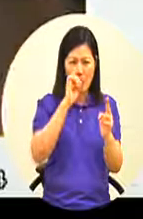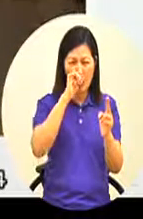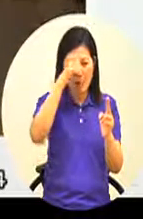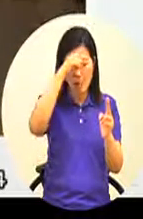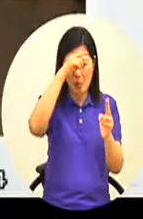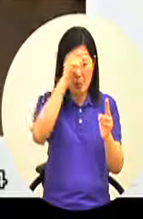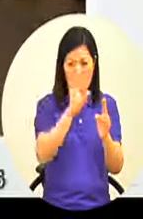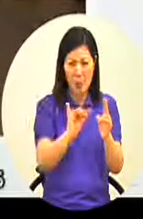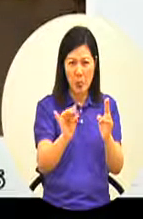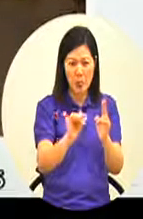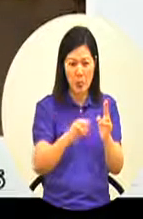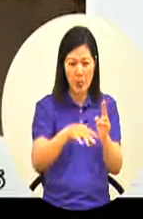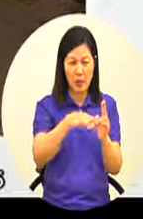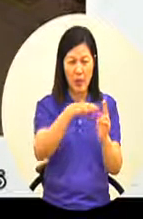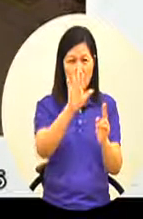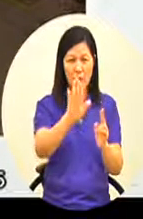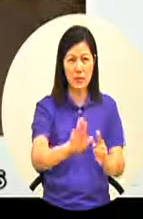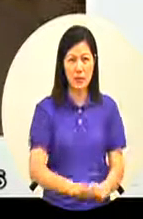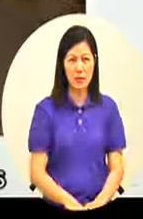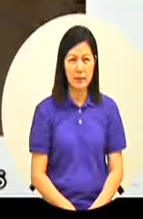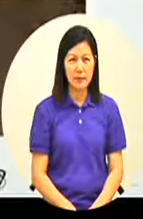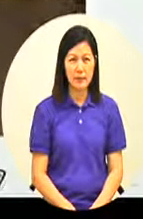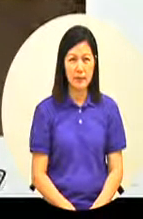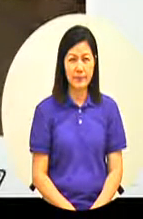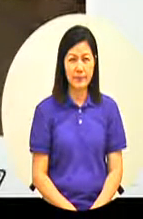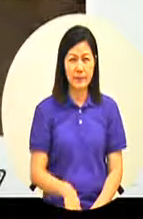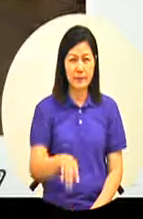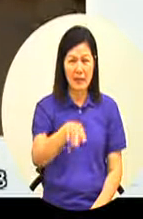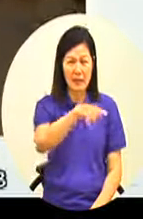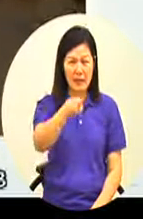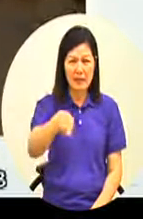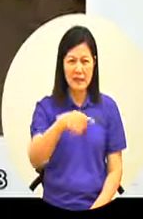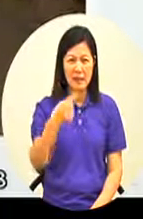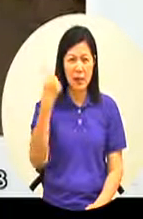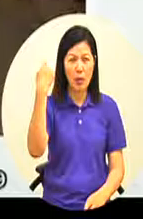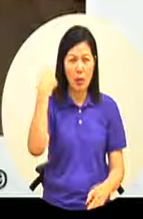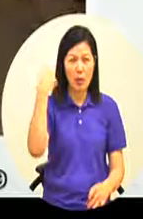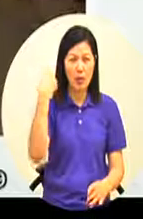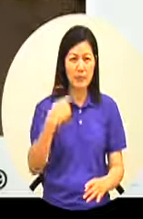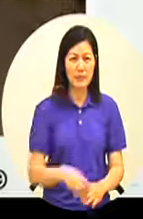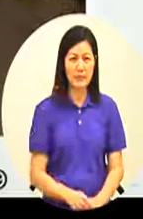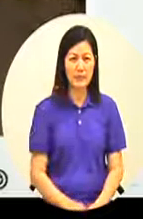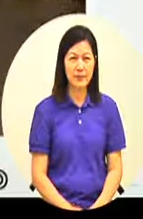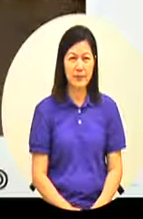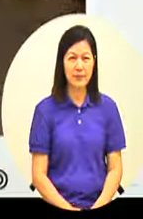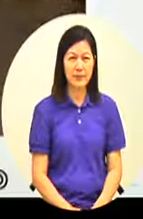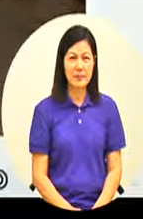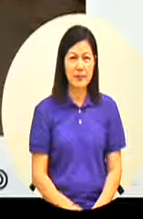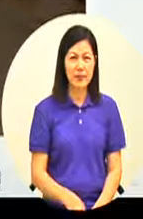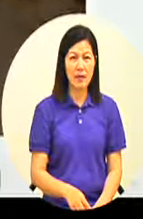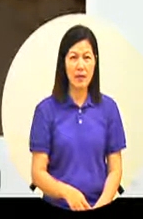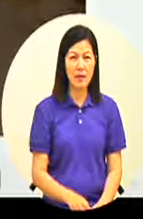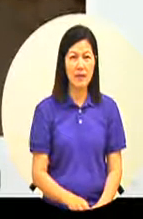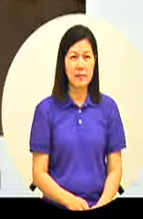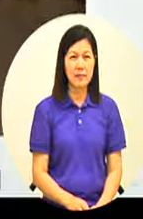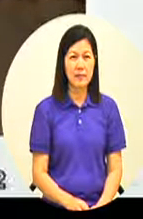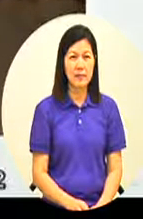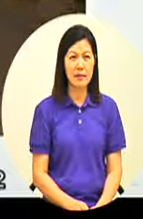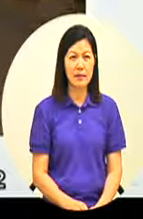吼。吼，啊，你啊看这规个后面迄个接近迄个咱